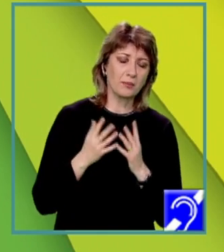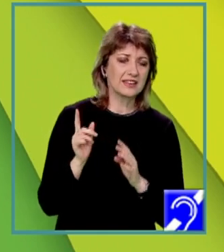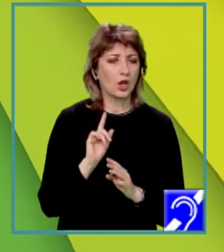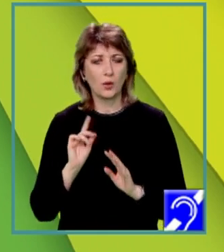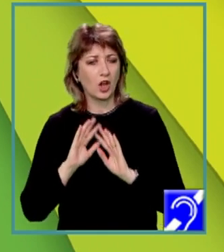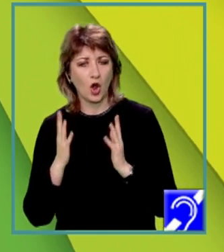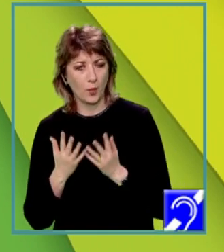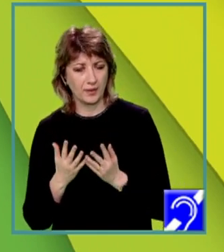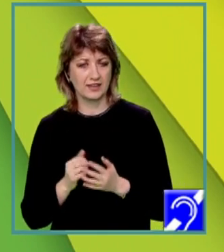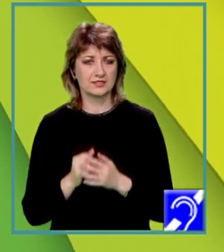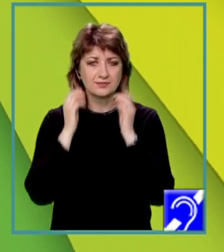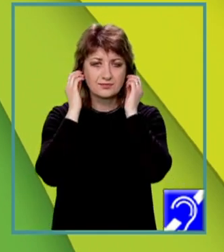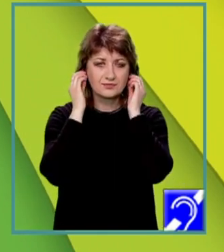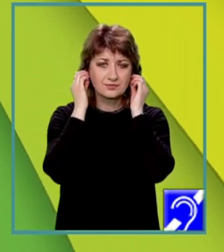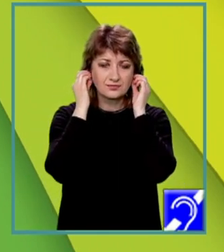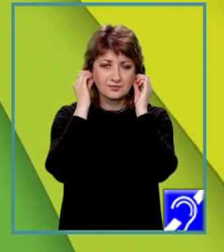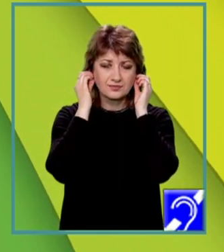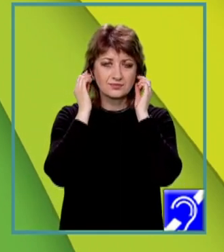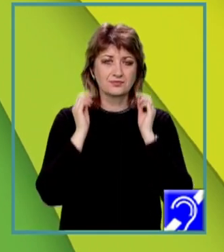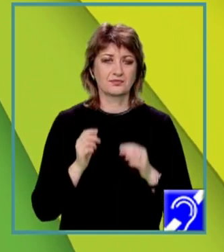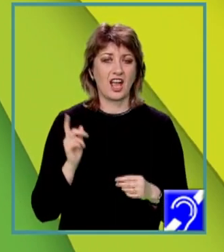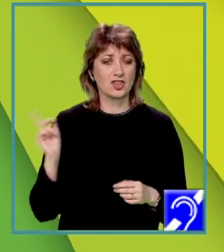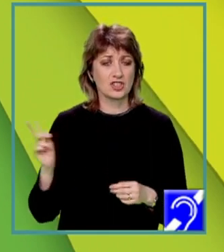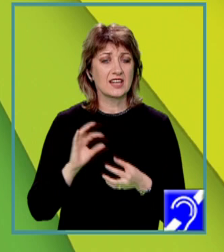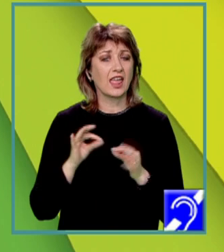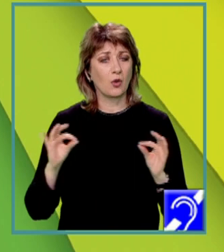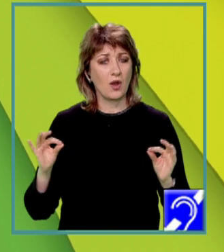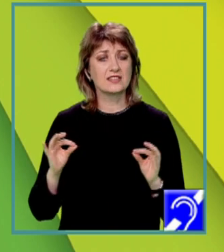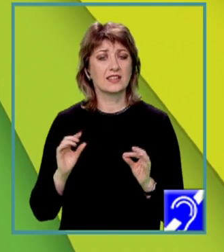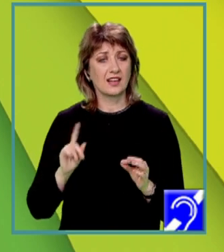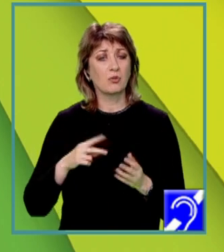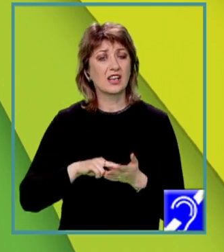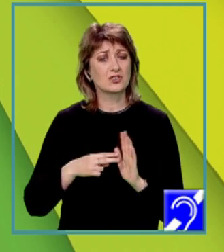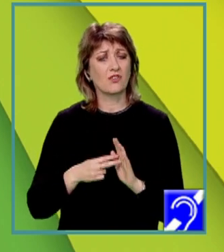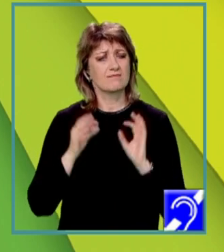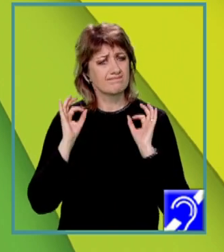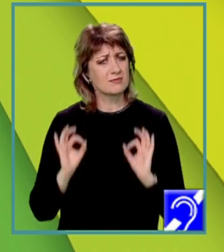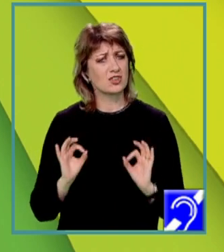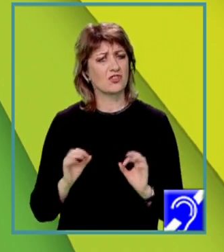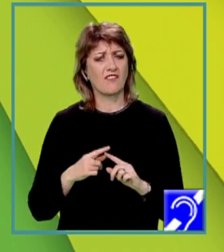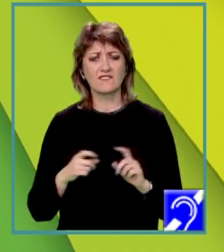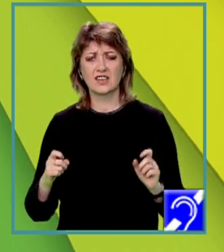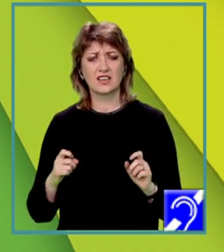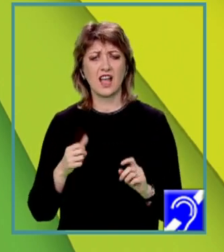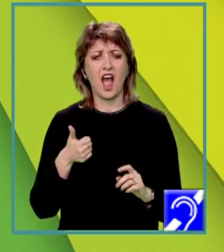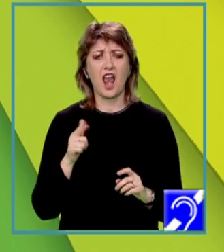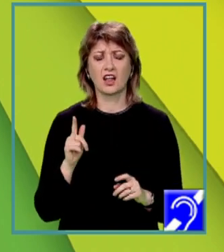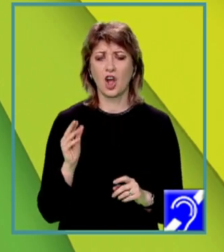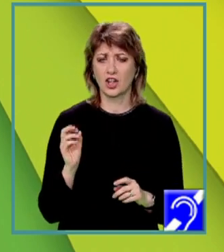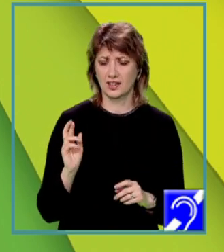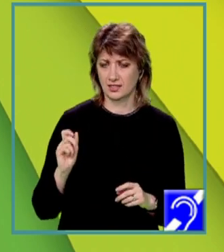subliniez cuvântul incomplete pentru că aceste ecuatii trebuie rezolvate în mod specific fără acel algoritm